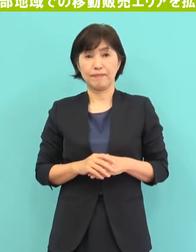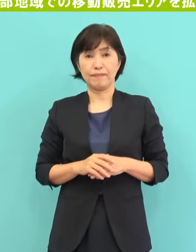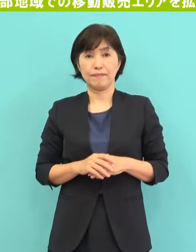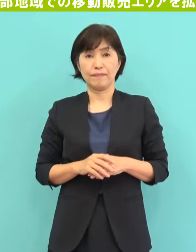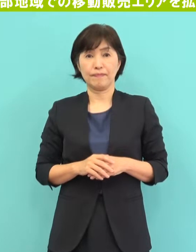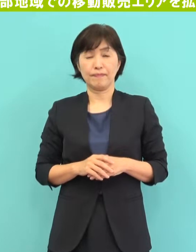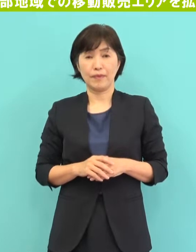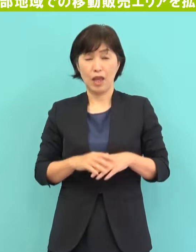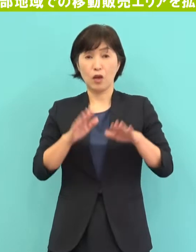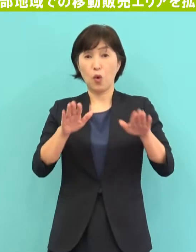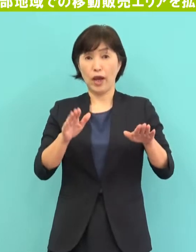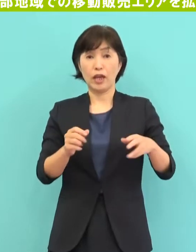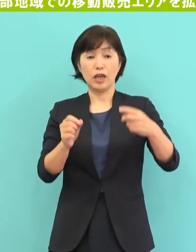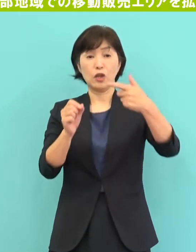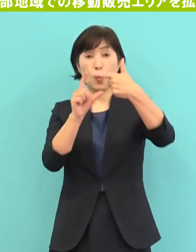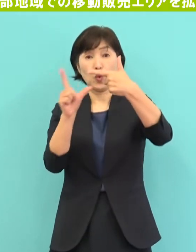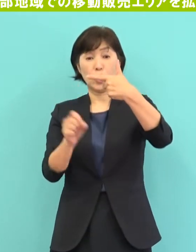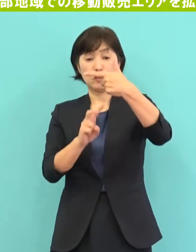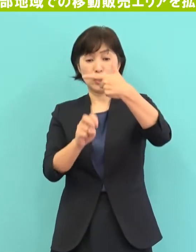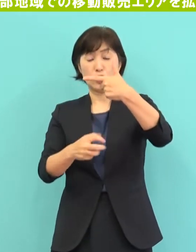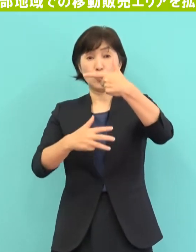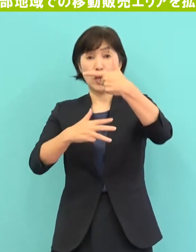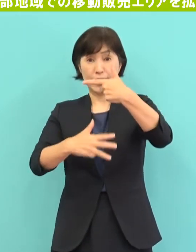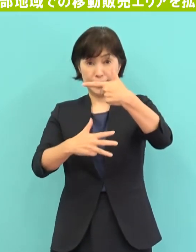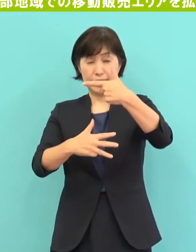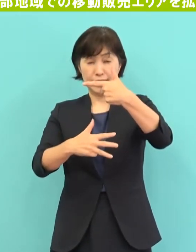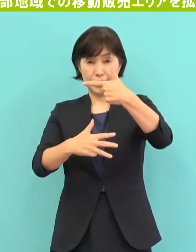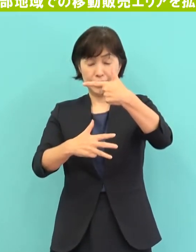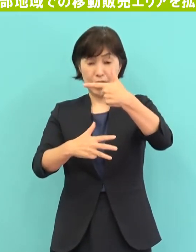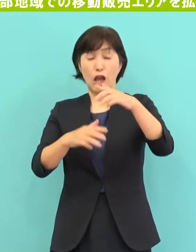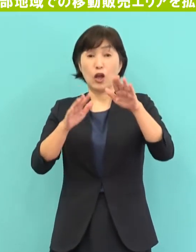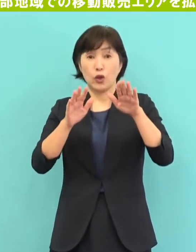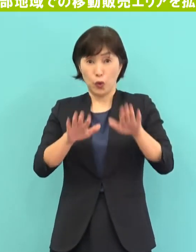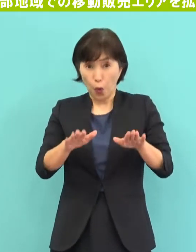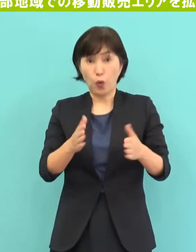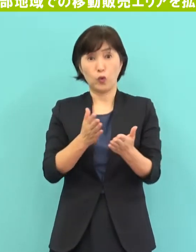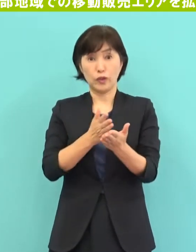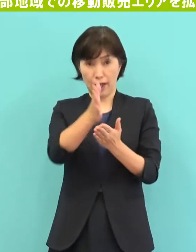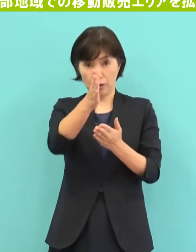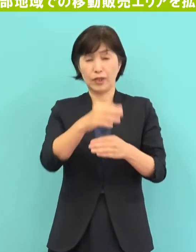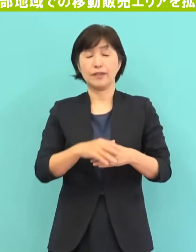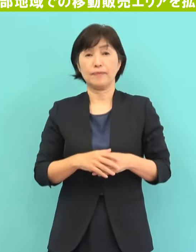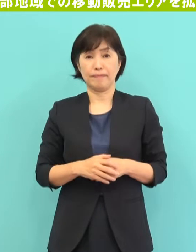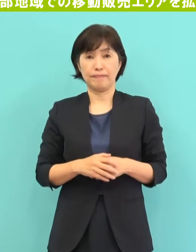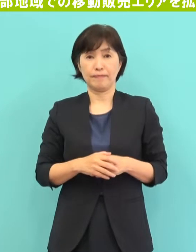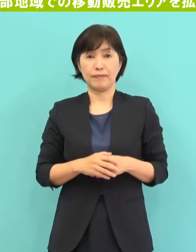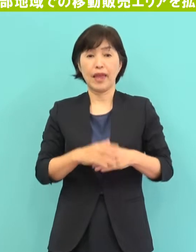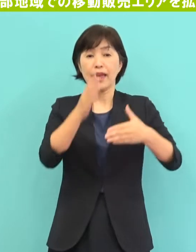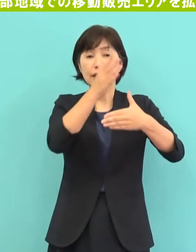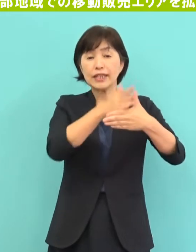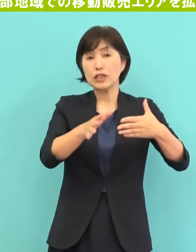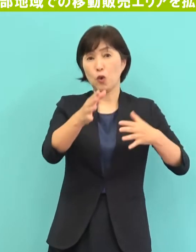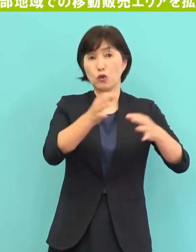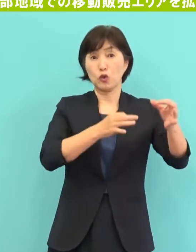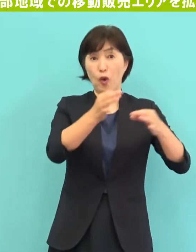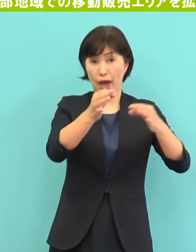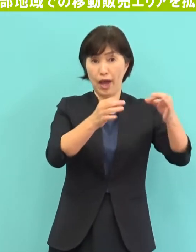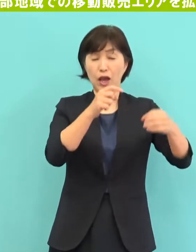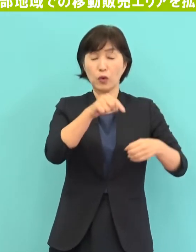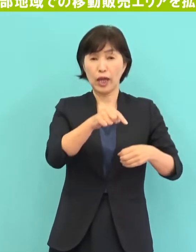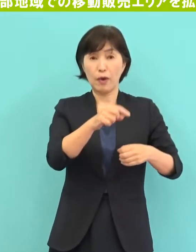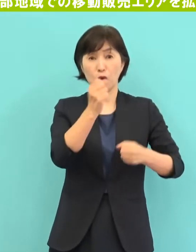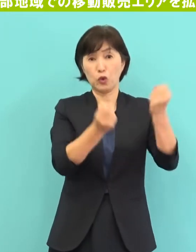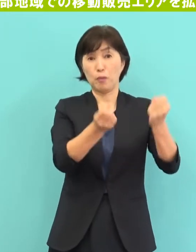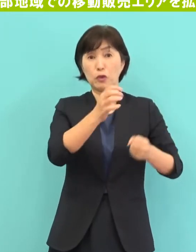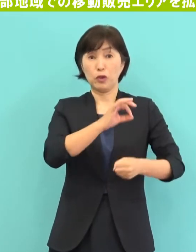ますけれども今回6月28日ですよねまさに今日からスタートなんですが聞い星スターさんこちら